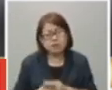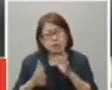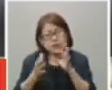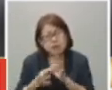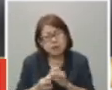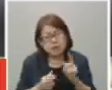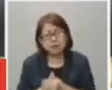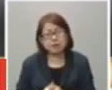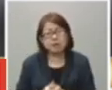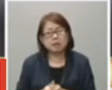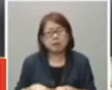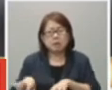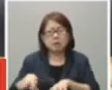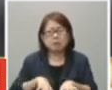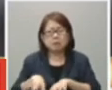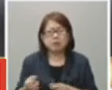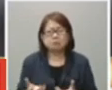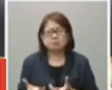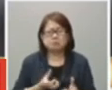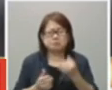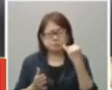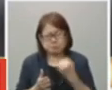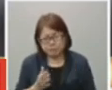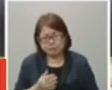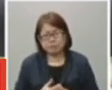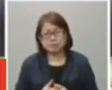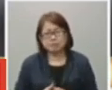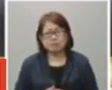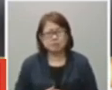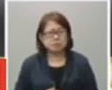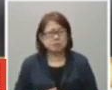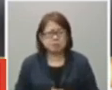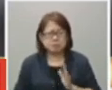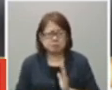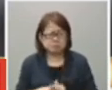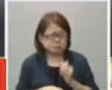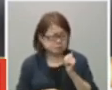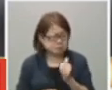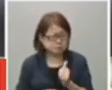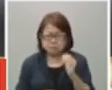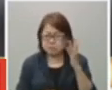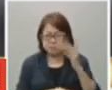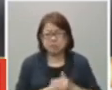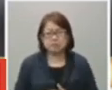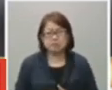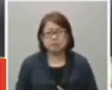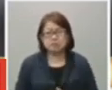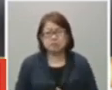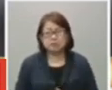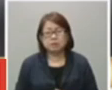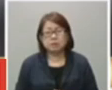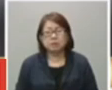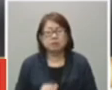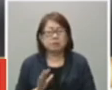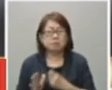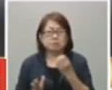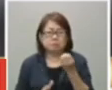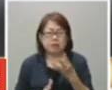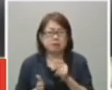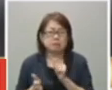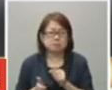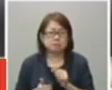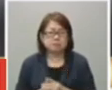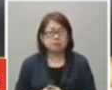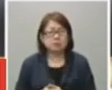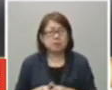ที่บกพร่องผิดพลาดไร้ประสิทธิภาพและเป็นสาเหตุสำคัญที่